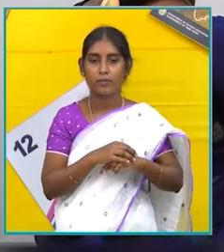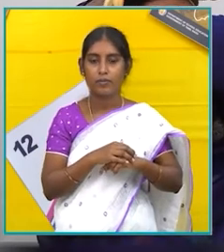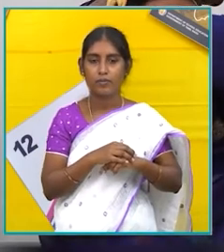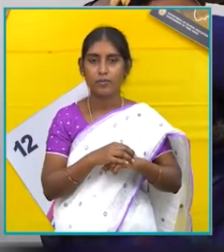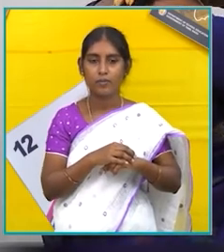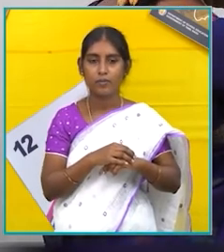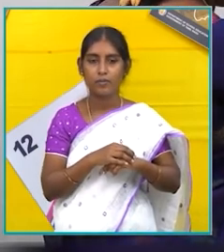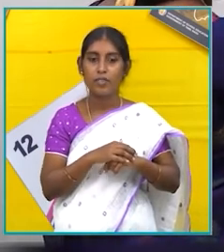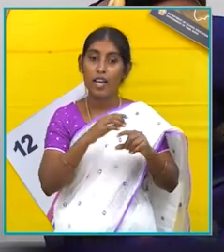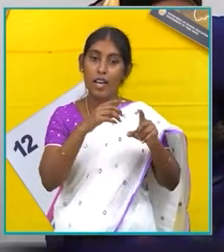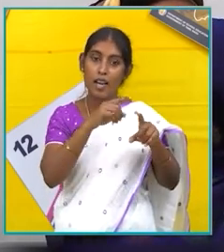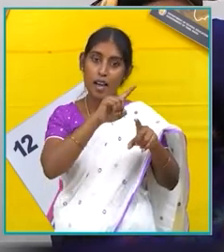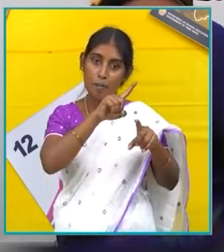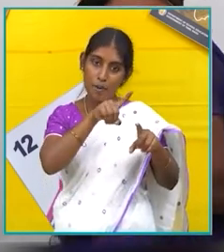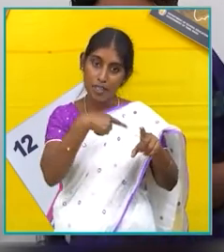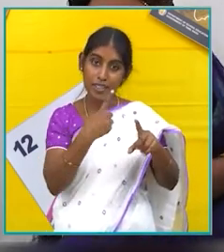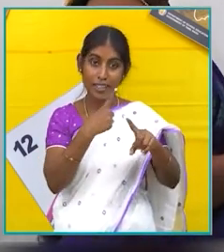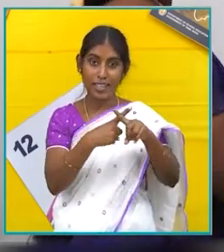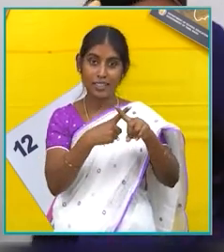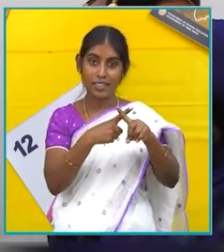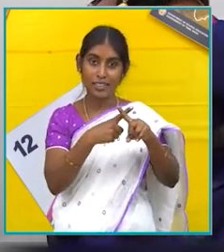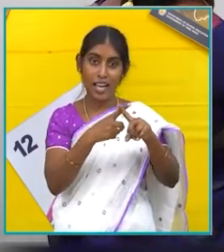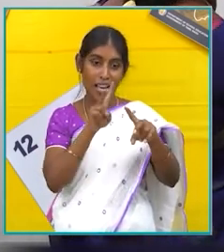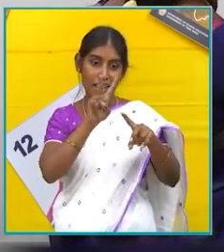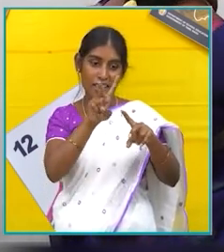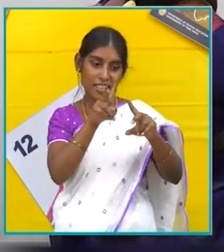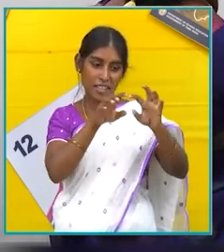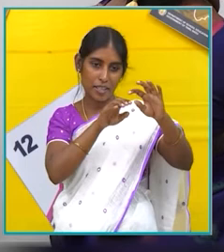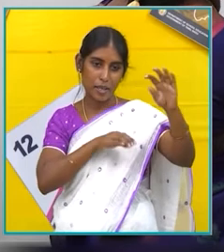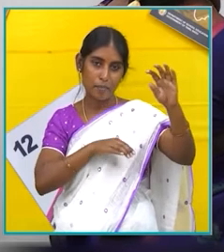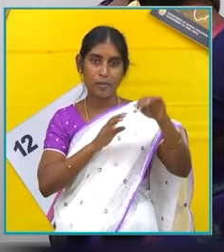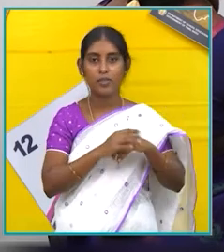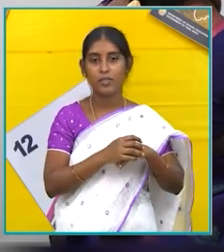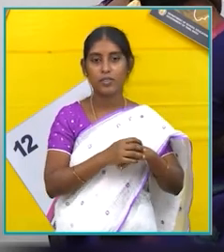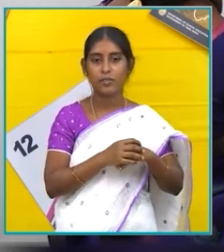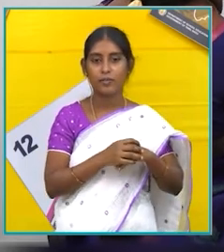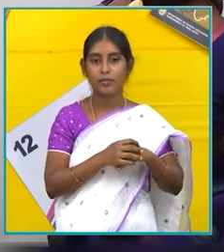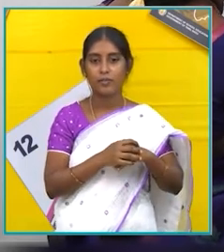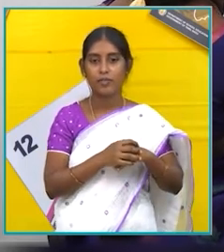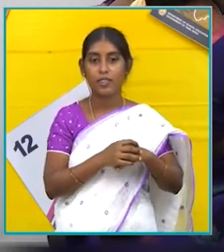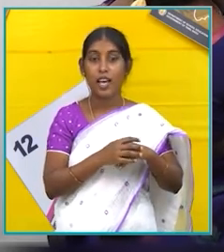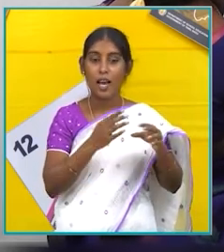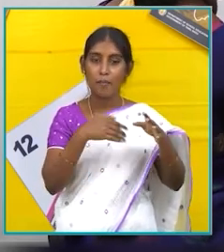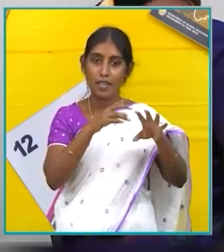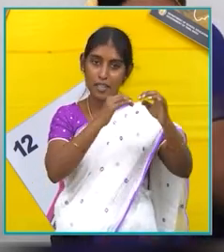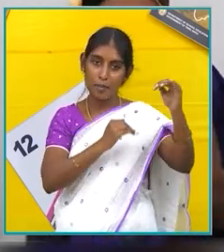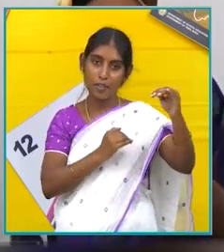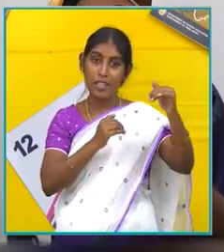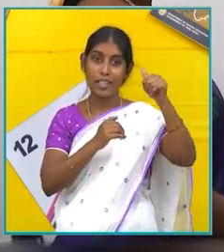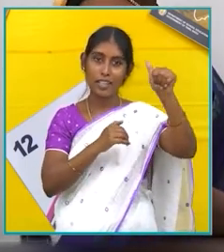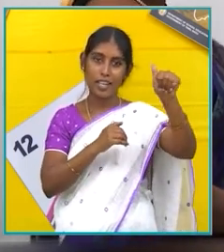இப்போ இந்த எக்ஸுங்கிற கோணத்தை நம்ம ரெண்டாக பிரிச்சிட்டோம். இதை வந்து ஏன்னு வச்சுக்கலாம், இது வந்து பின்னு